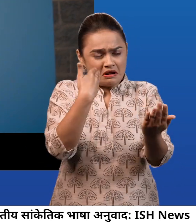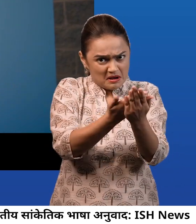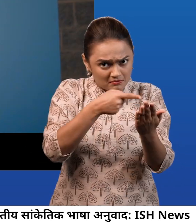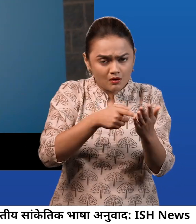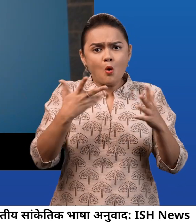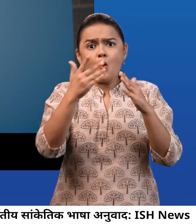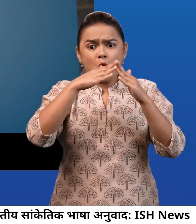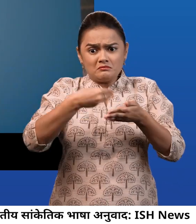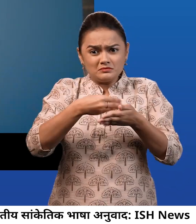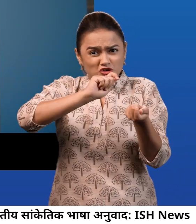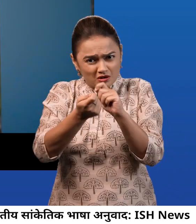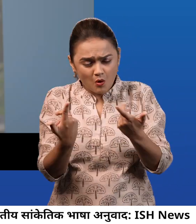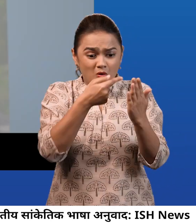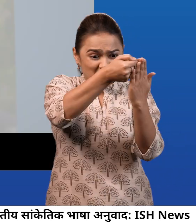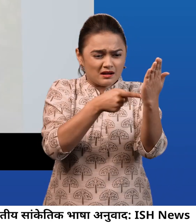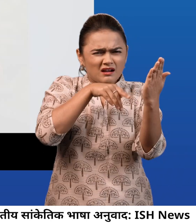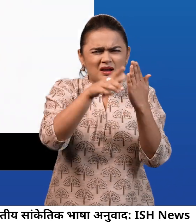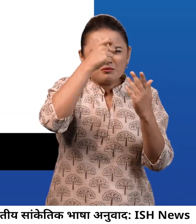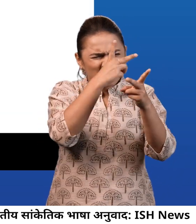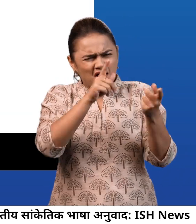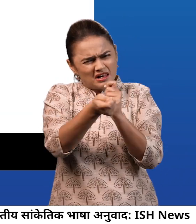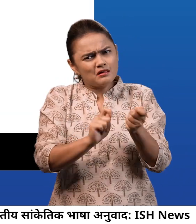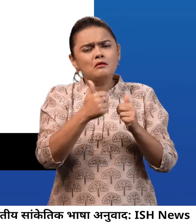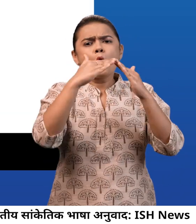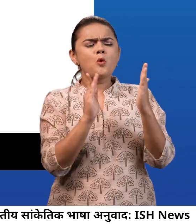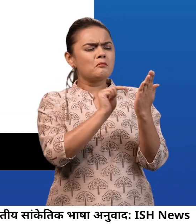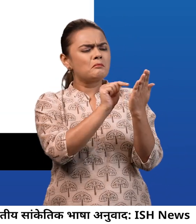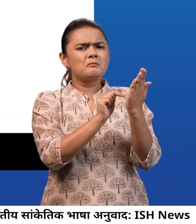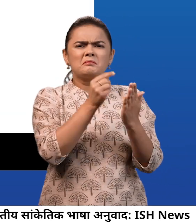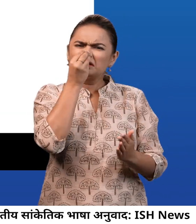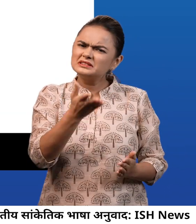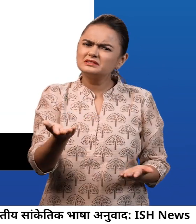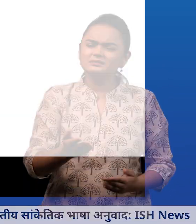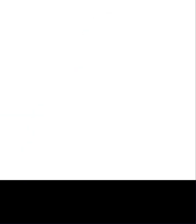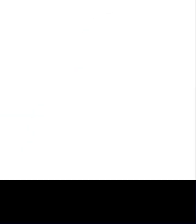पत्त्यातील बदल वा मतदार यादीतील तपशिलातील दुरुस्त्यांचे अर्ज घरबसल्या भरा.